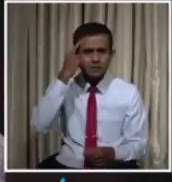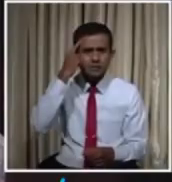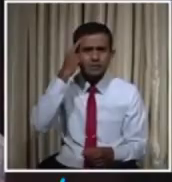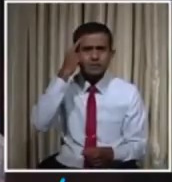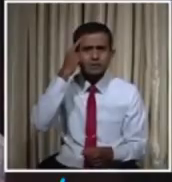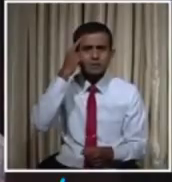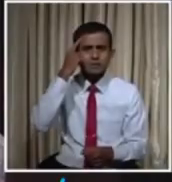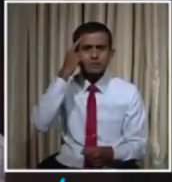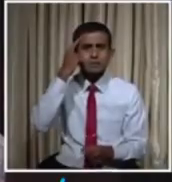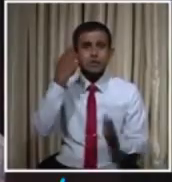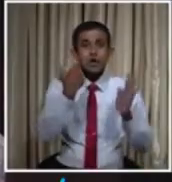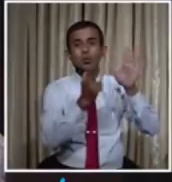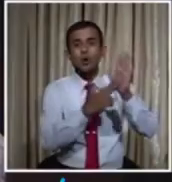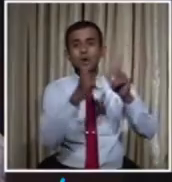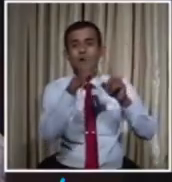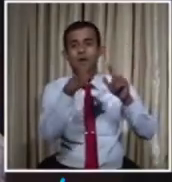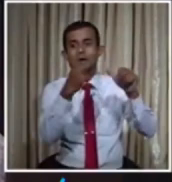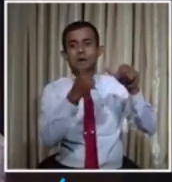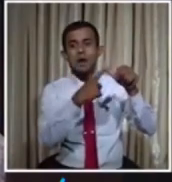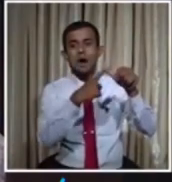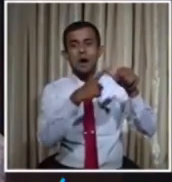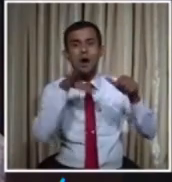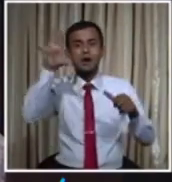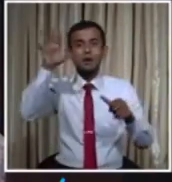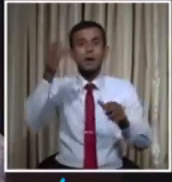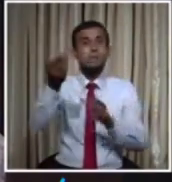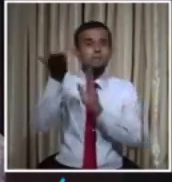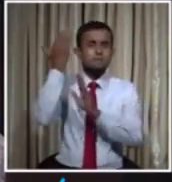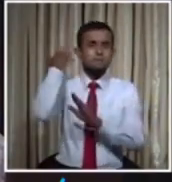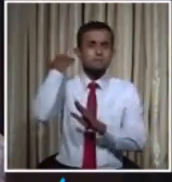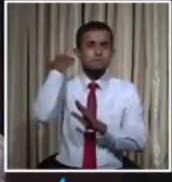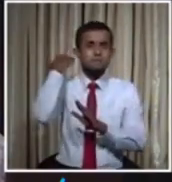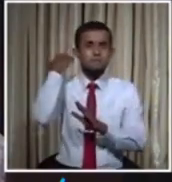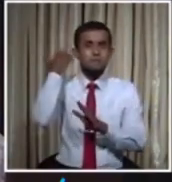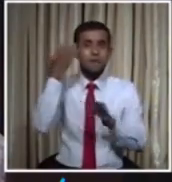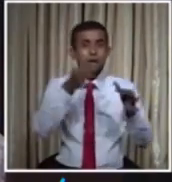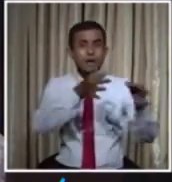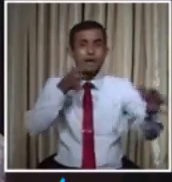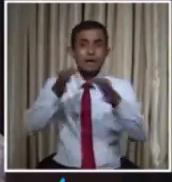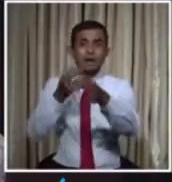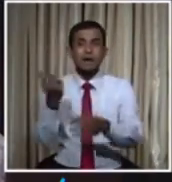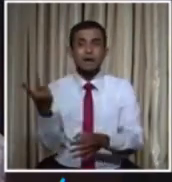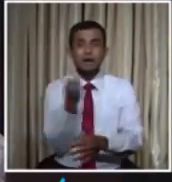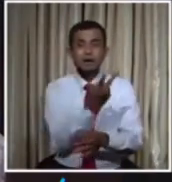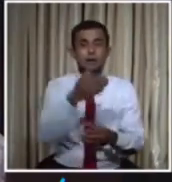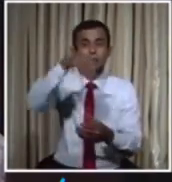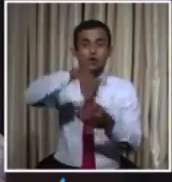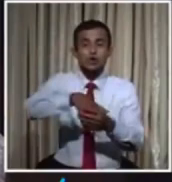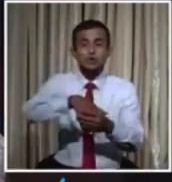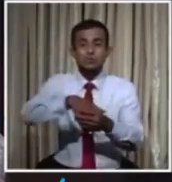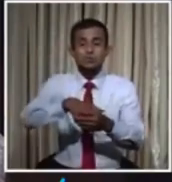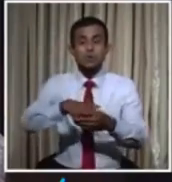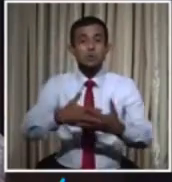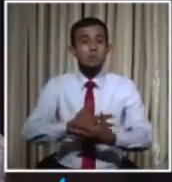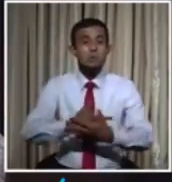මහද්වීපයේ රුවන්ඩා කියන රට පහුගිය කාලේ ගෝත්‍ර දෙකක් අතර රට අභ්‍යන්තරයේ තිබුණු ඒ